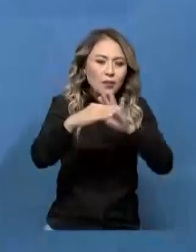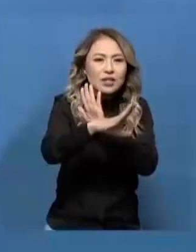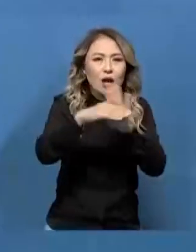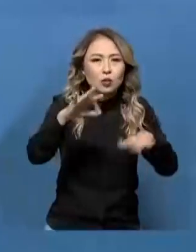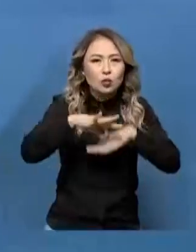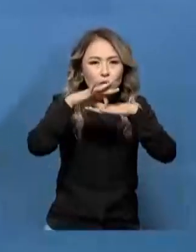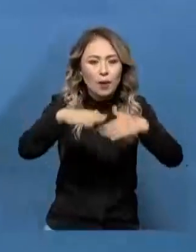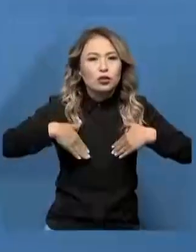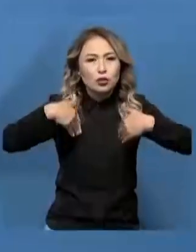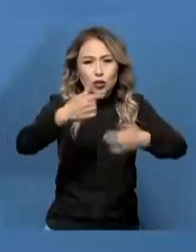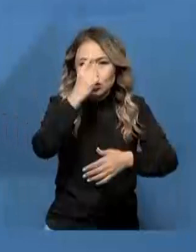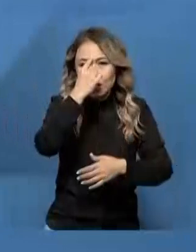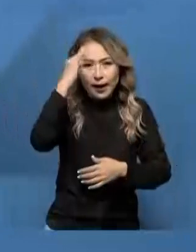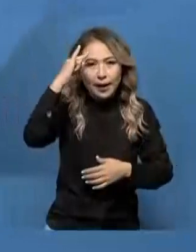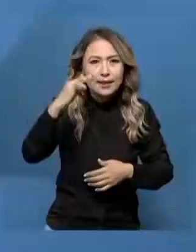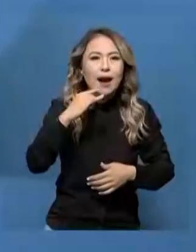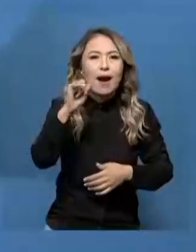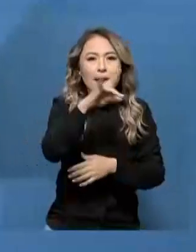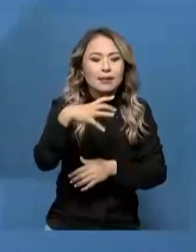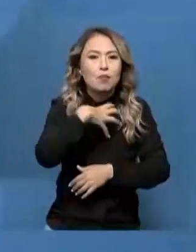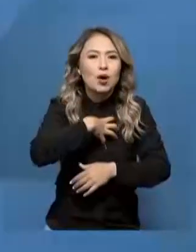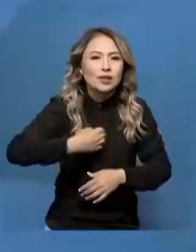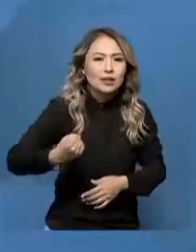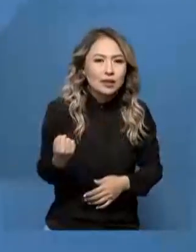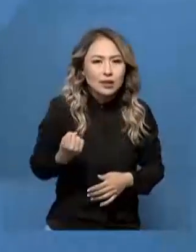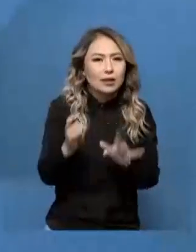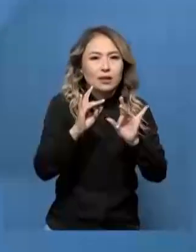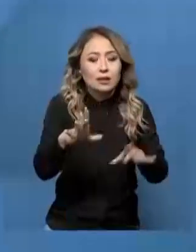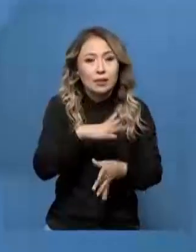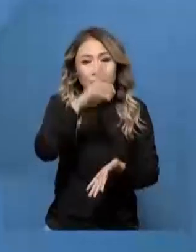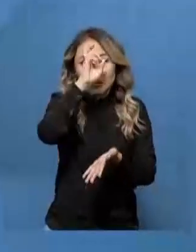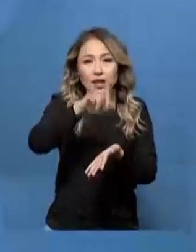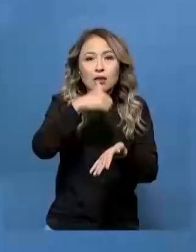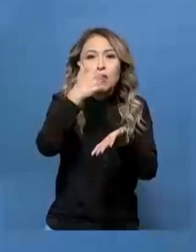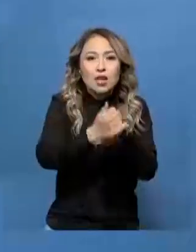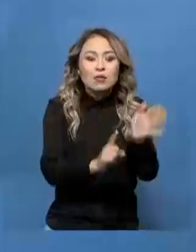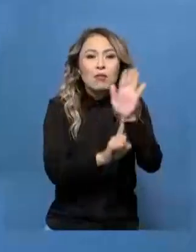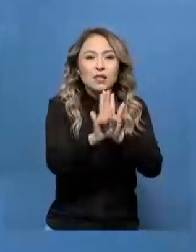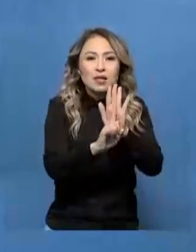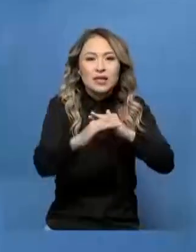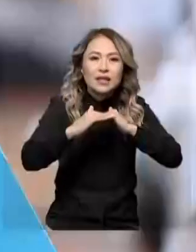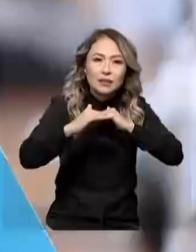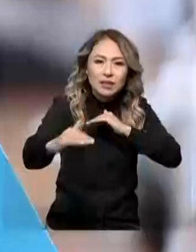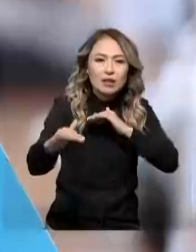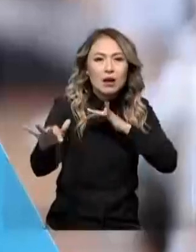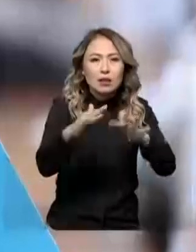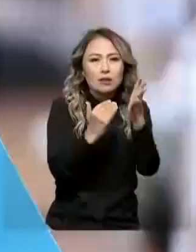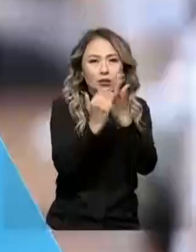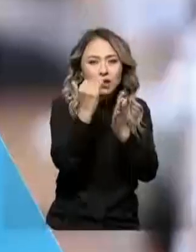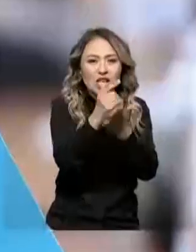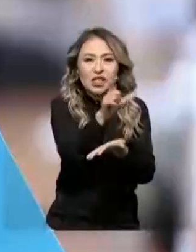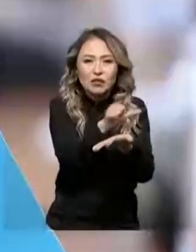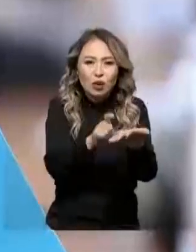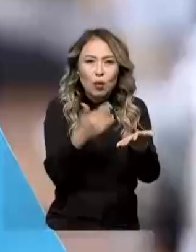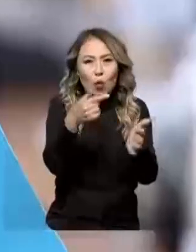сайлаудың өткізуімен құттықтап, Үндістанды Қазақстанның Азиядағы маңызды серіктесі екенін айтты. Мемлекет басшысының бастамасымен елімізде іске